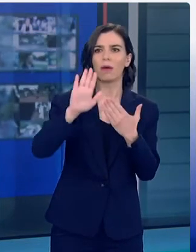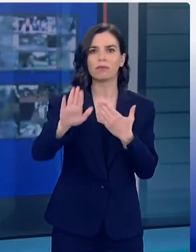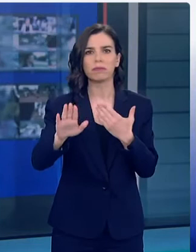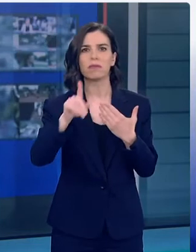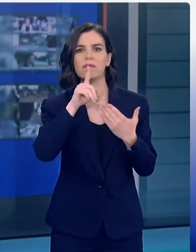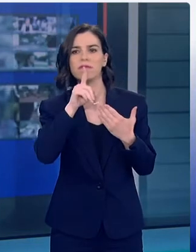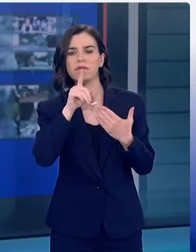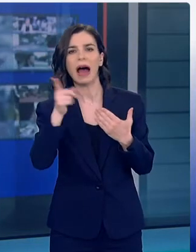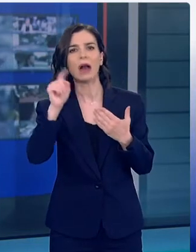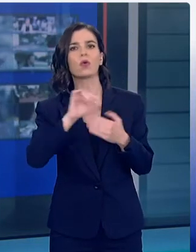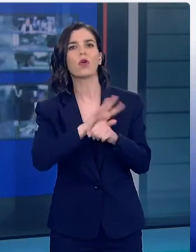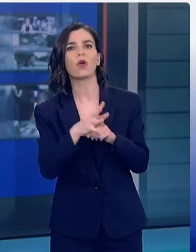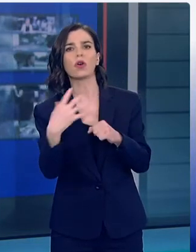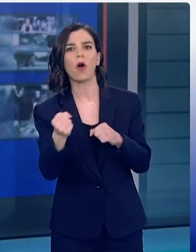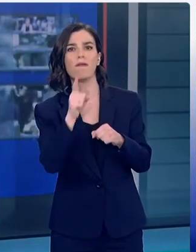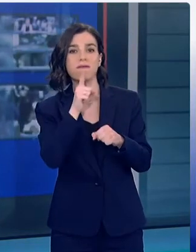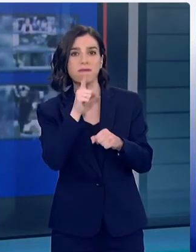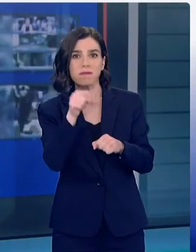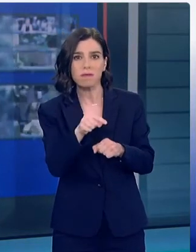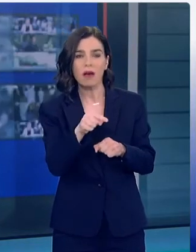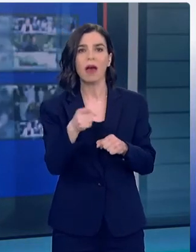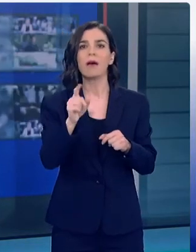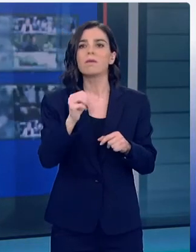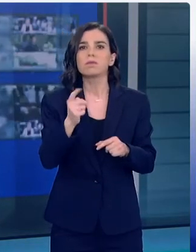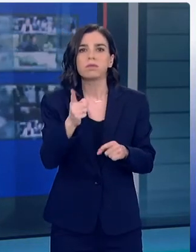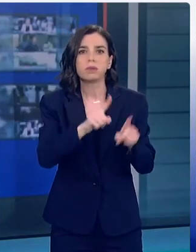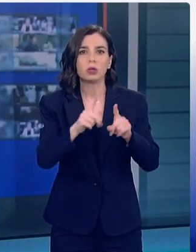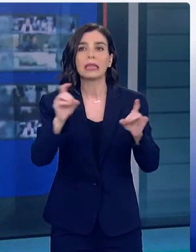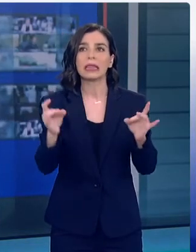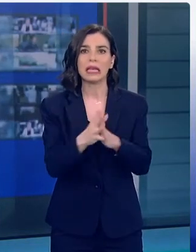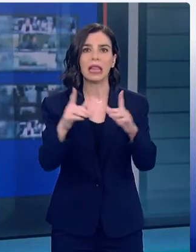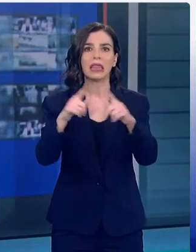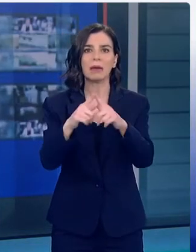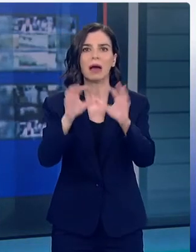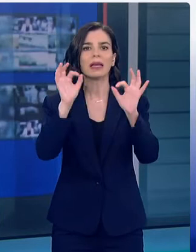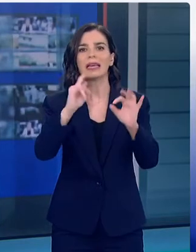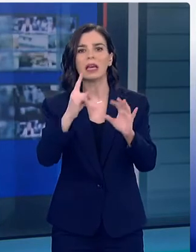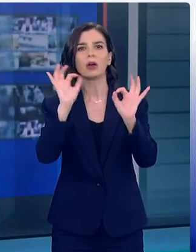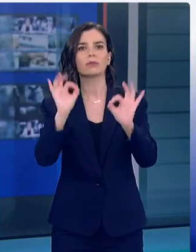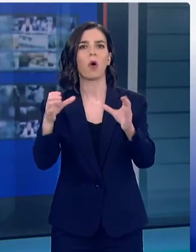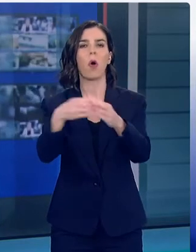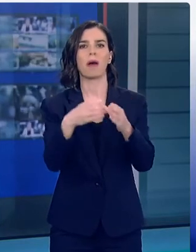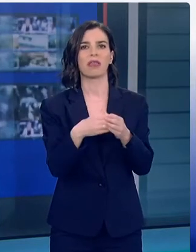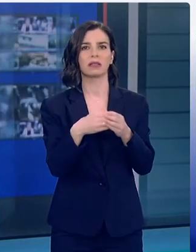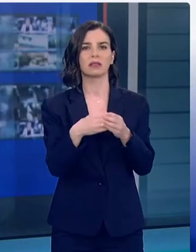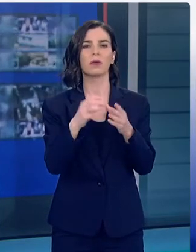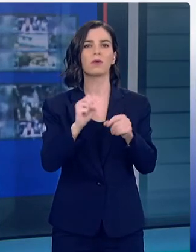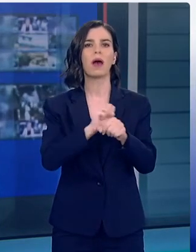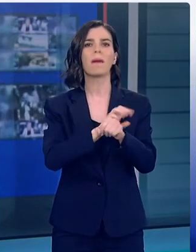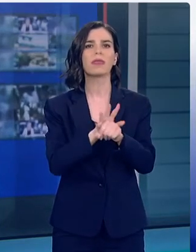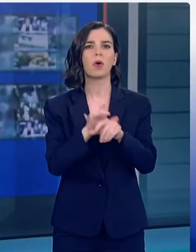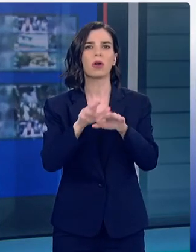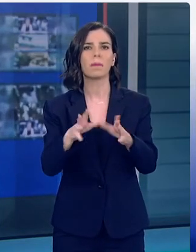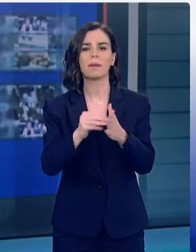μόνο αυτόν τον κορονοϊό, το είδος του πληθυσμού που συμμετέχει, αν είναι τυχαίο δείγμα με συγκεκριμένες ομάδες, σύμφωνα με επιδημιολογικά κριτήρια όπως